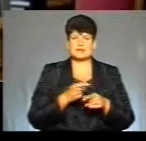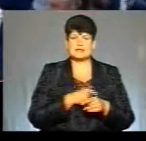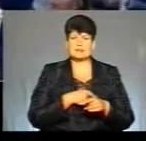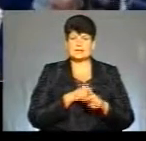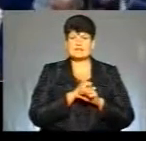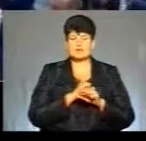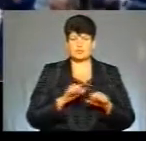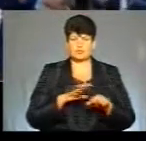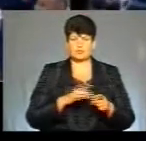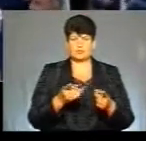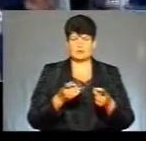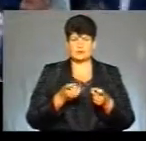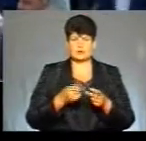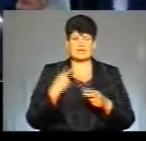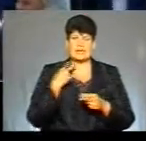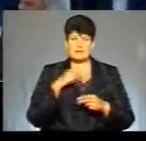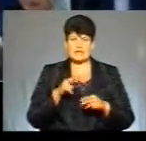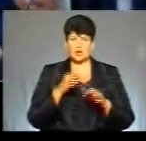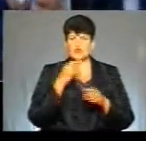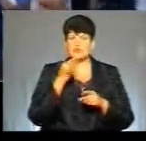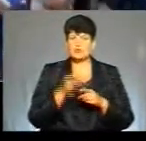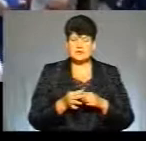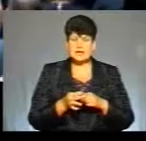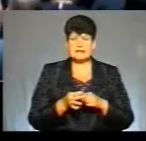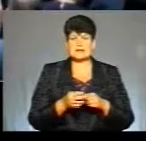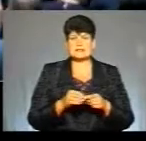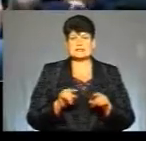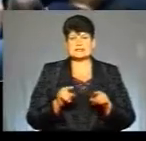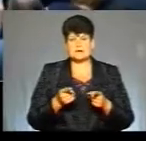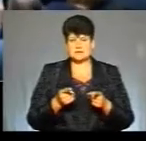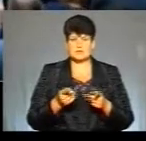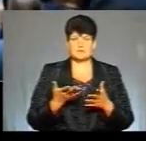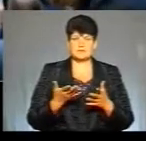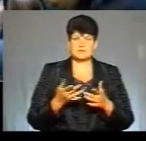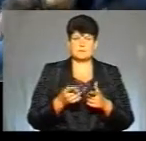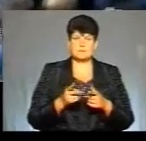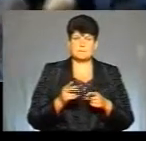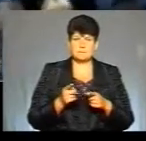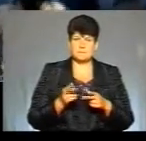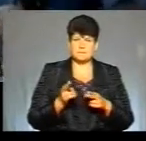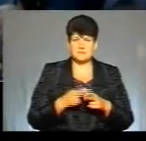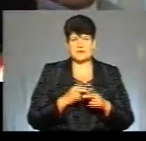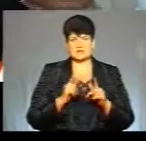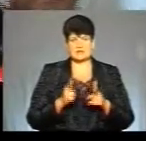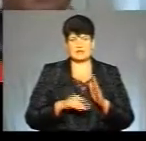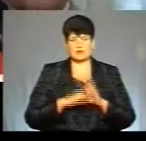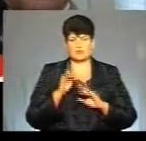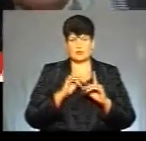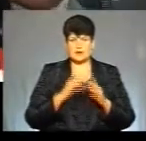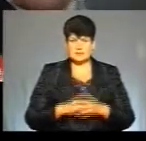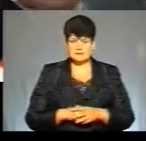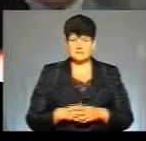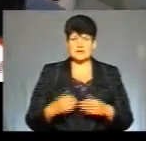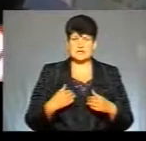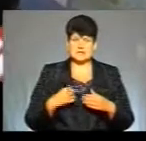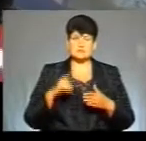не можна було притягнути до кримінальної відповідальності, затримати чи взяти під варту без згоди Верховної Ради. Я